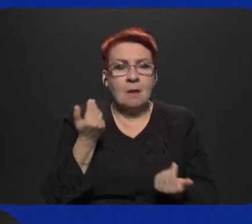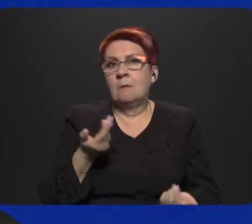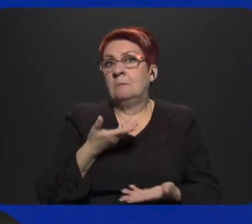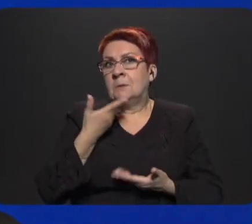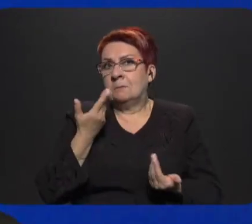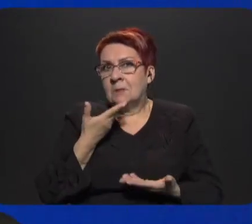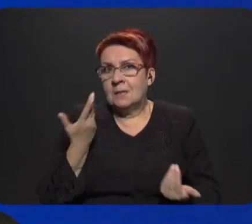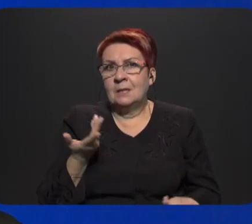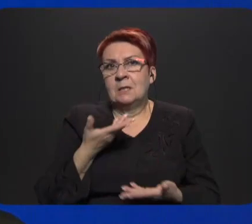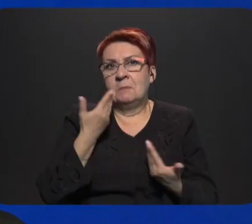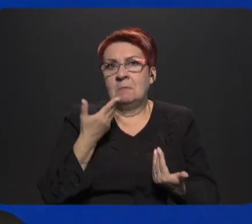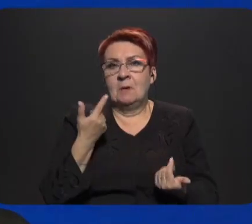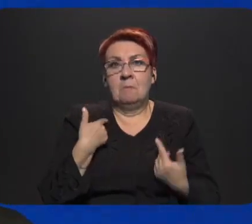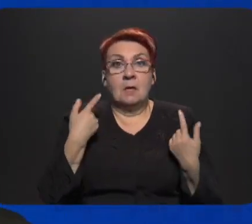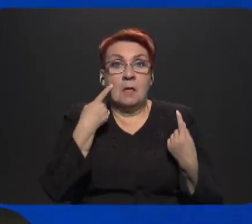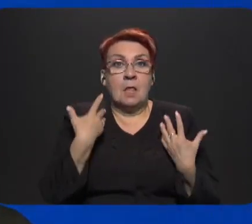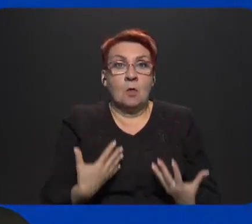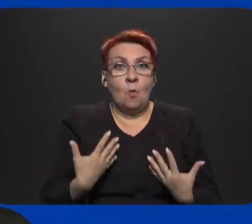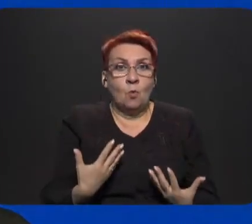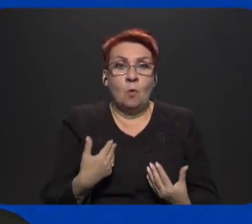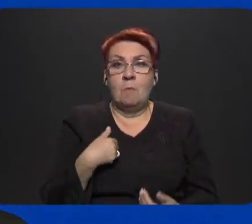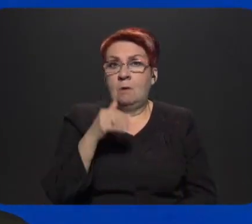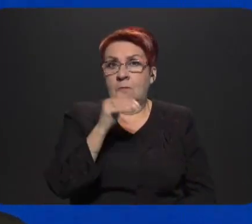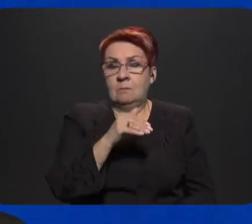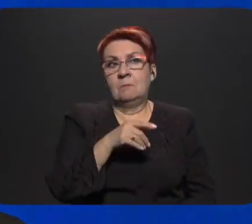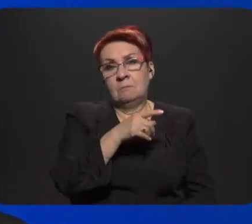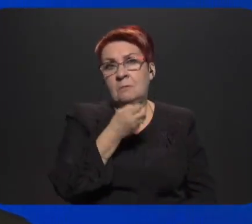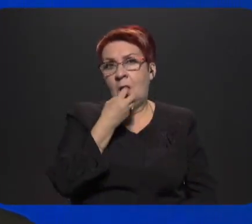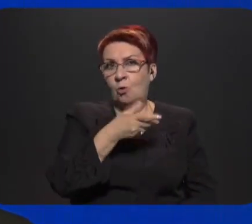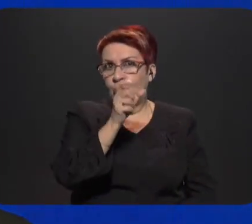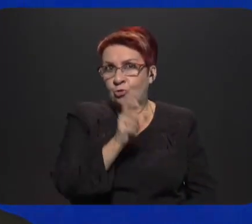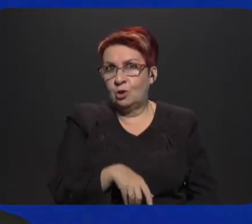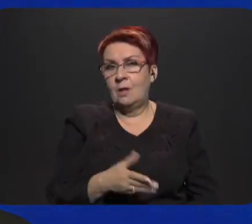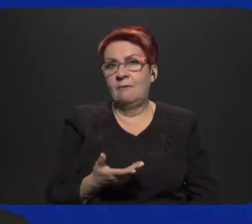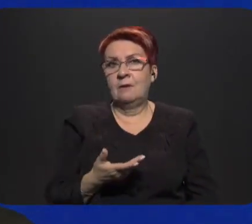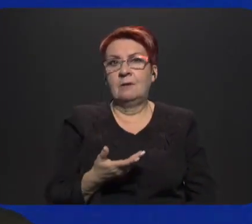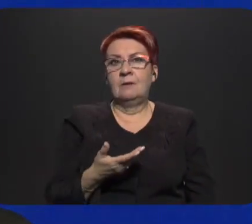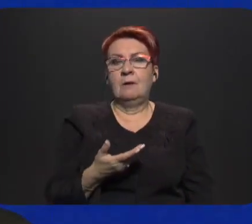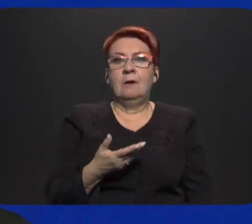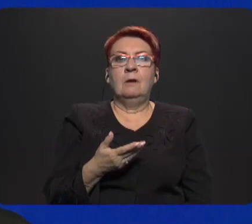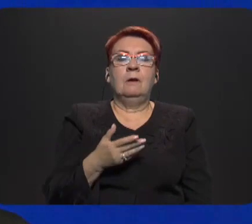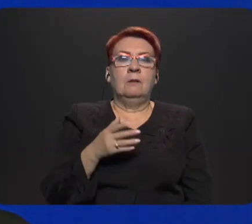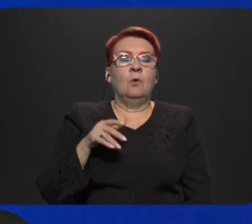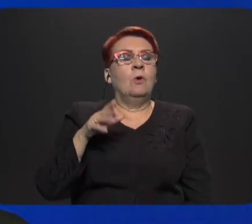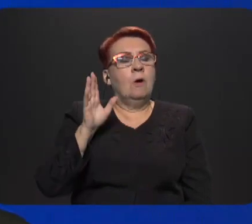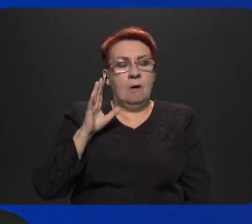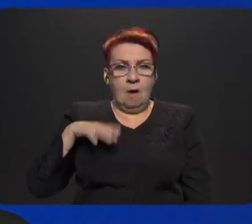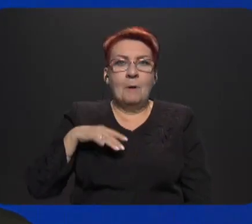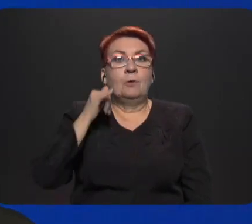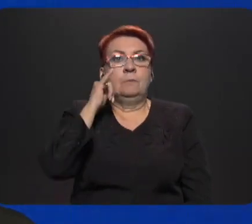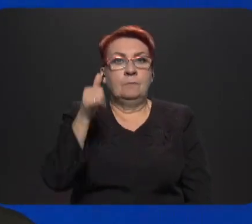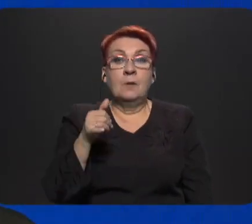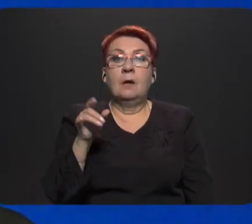нет. Мне неудобно, вроде... Человек достойный, хороший. И как-то я ему позвонил. Я говорю, ну а что там с